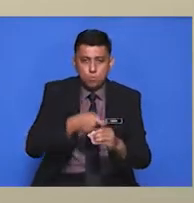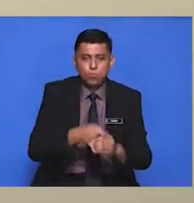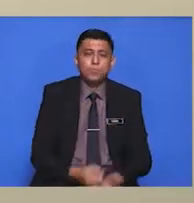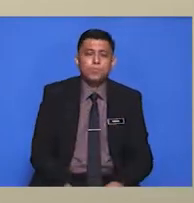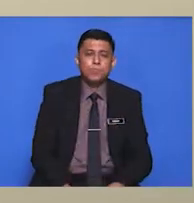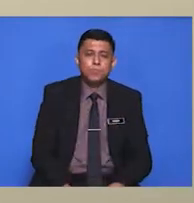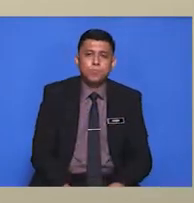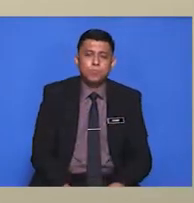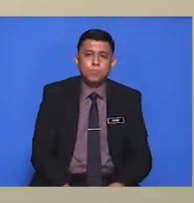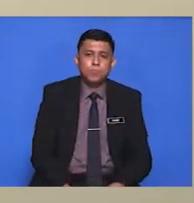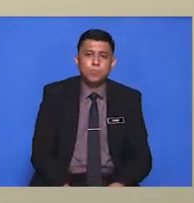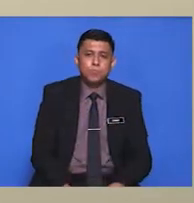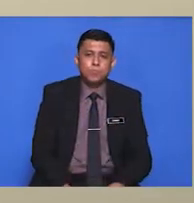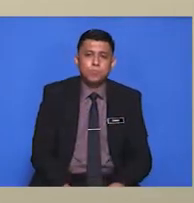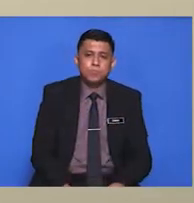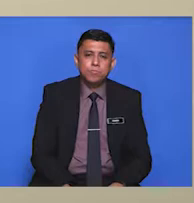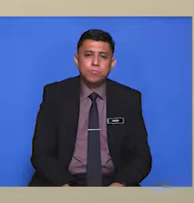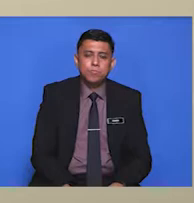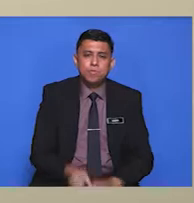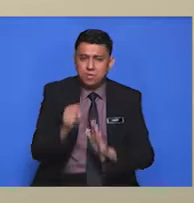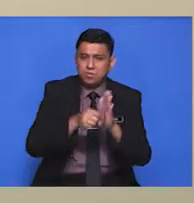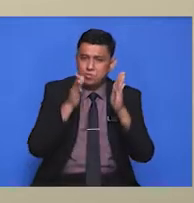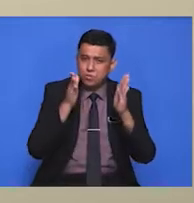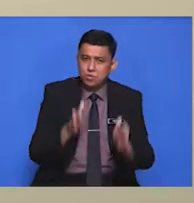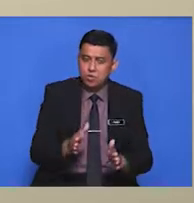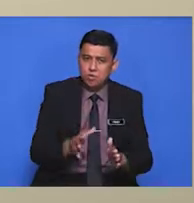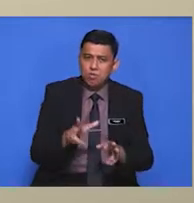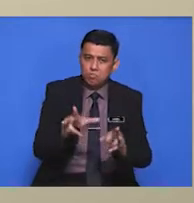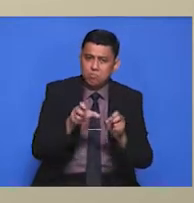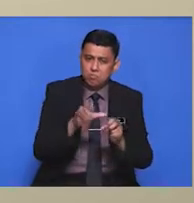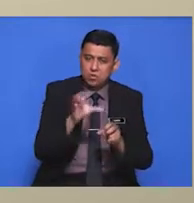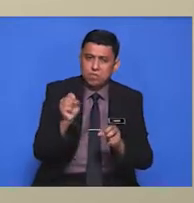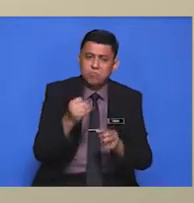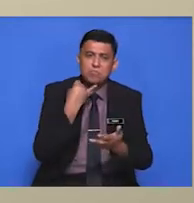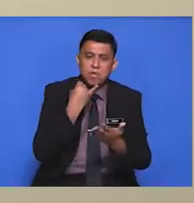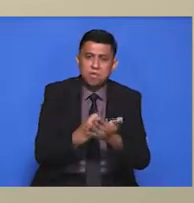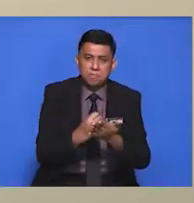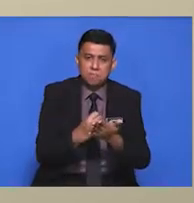Perwatakan lain yang dimiliki oleh Tuan Binjah ialah seorang yang tamak dan kejam.